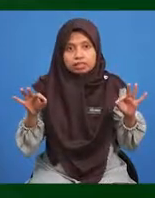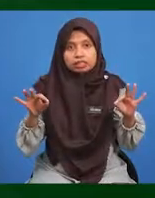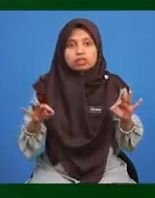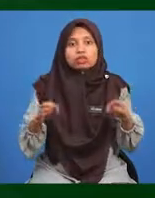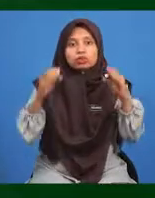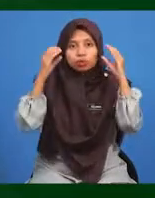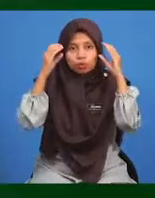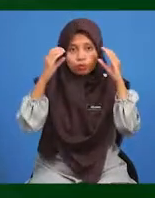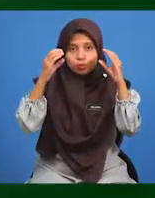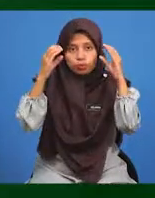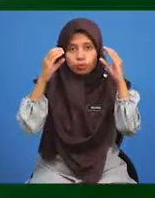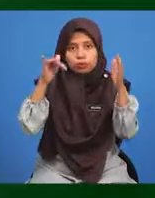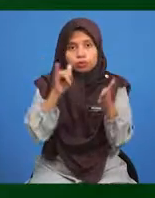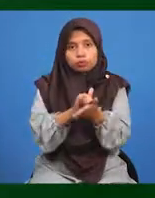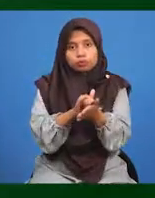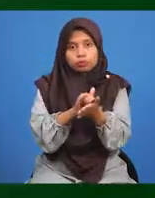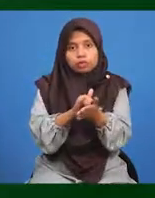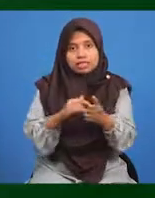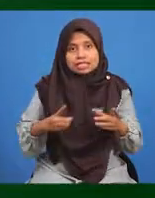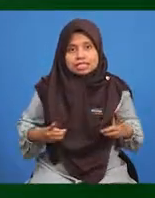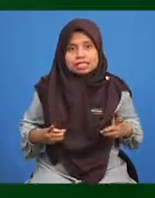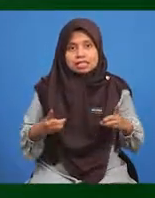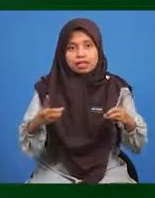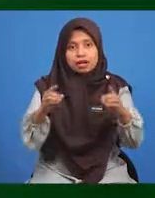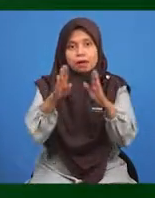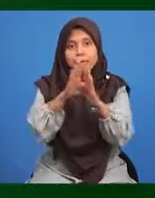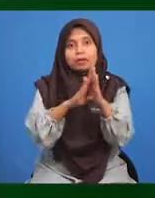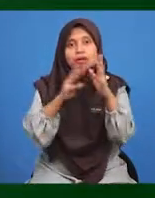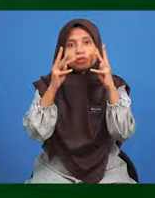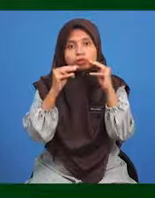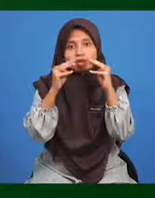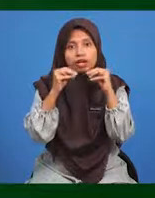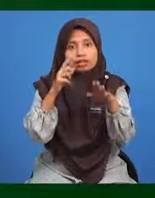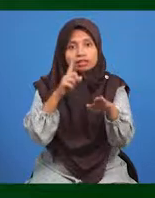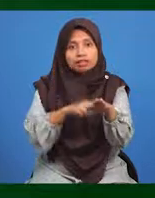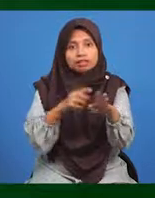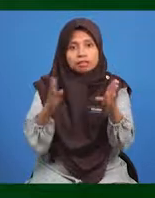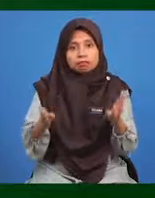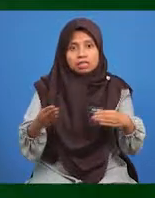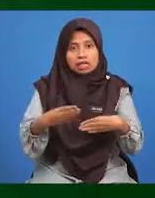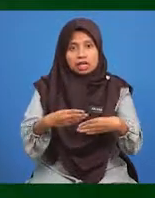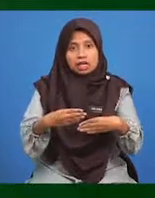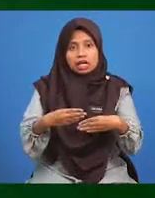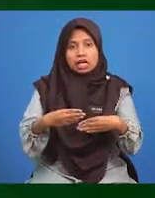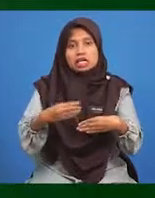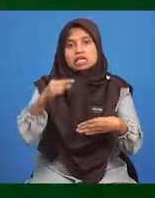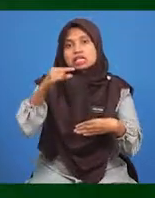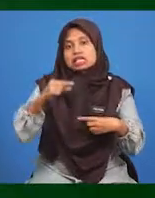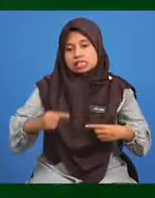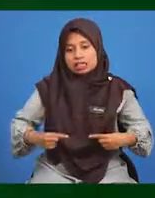ialah guru-guru itu sedang bermesyuarat di bilik